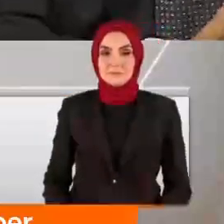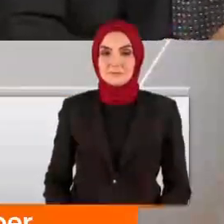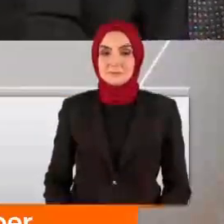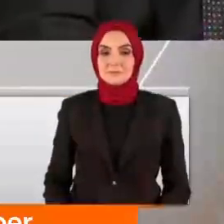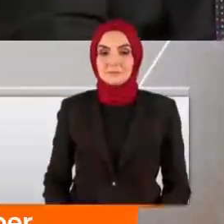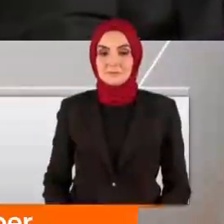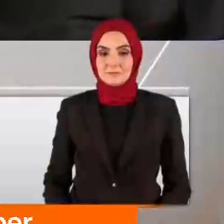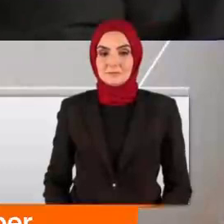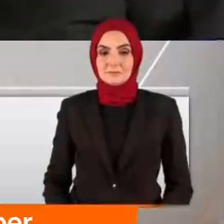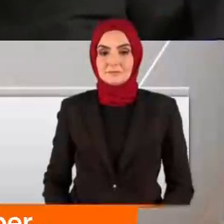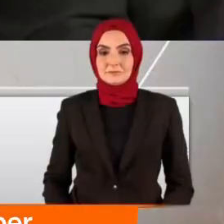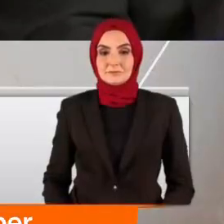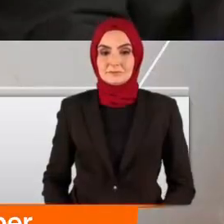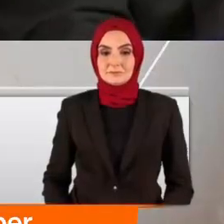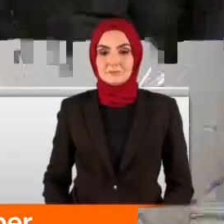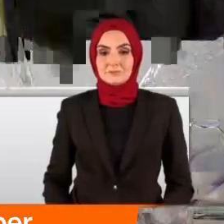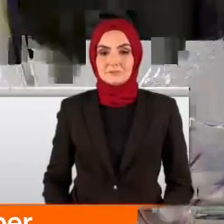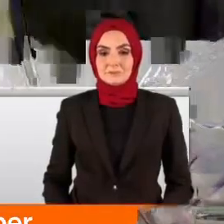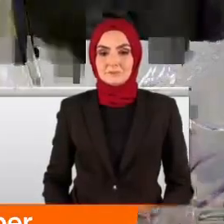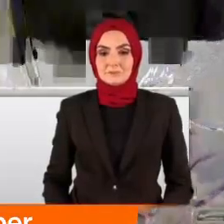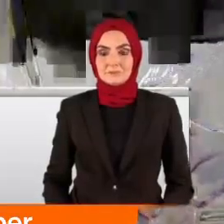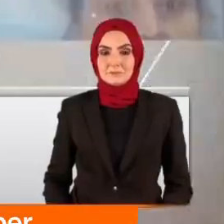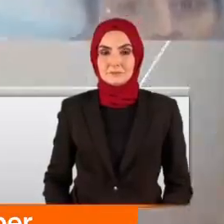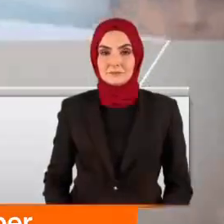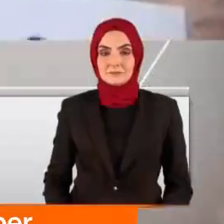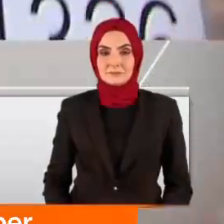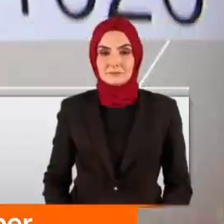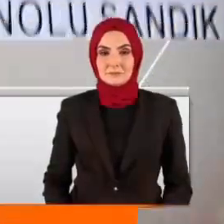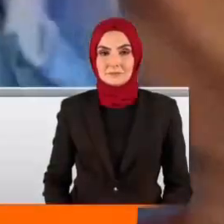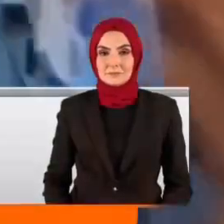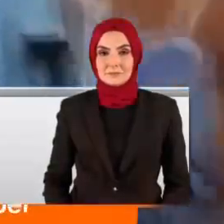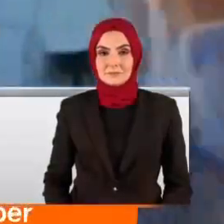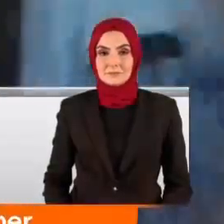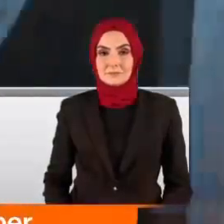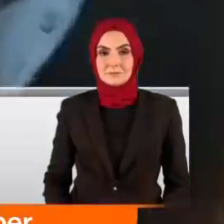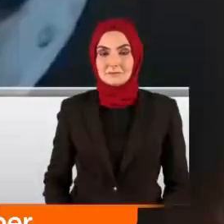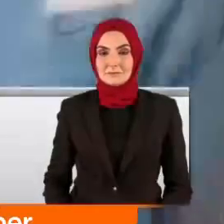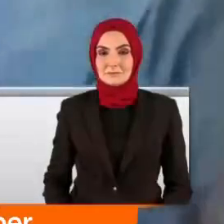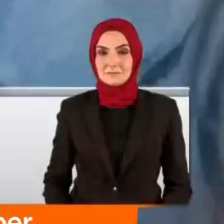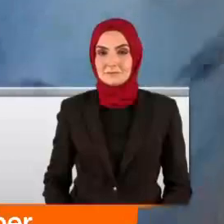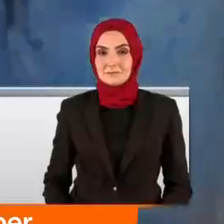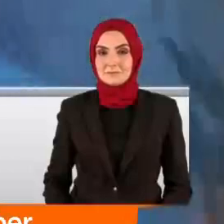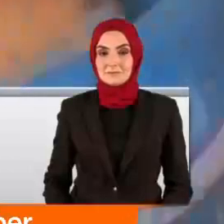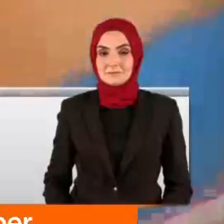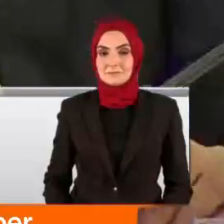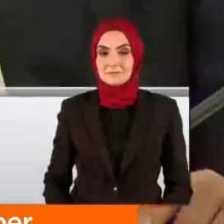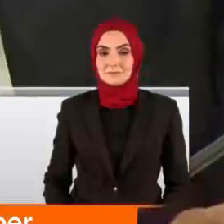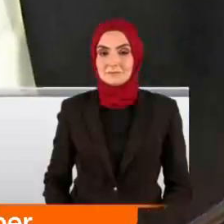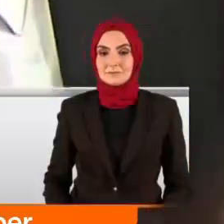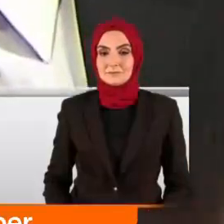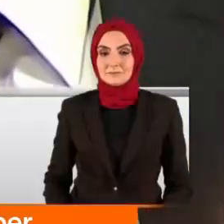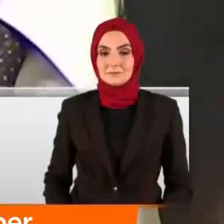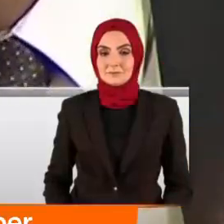Teklif edildiği ortamda siz de var mıydınız? Tabii ki vardım. Görünür değildim ben ama tam güvendeydim. Çok iyi. Hayır, Erdoğan'a yanlış yaptınız. Ya bir dinle, bir dinle.